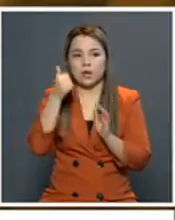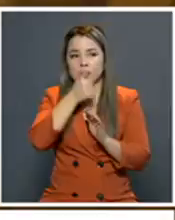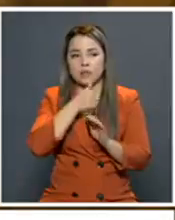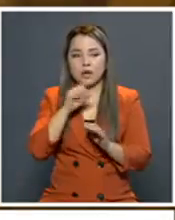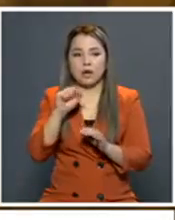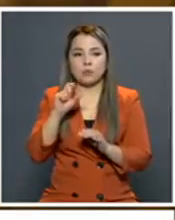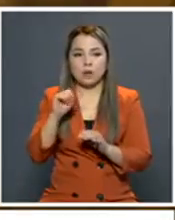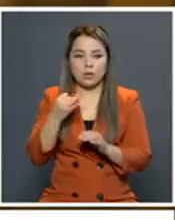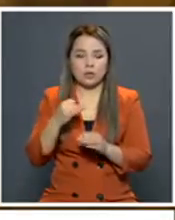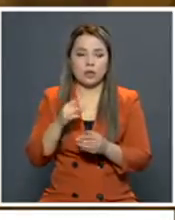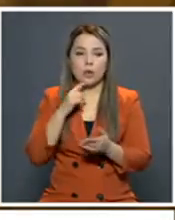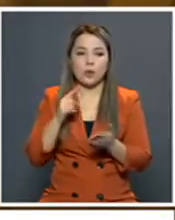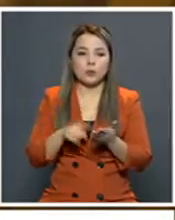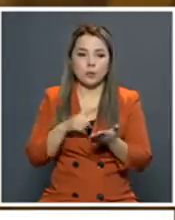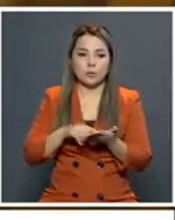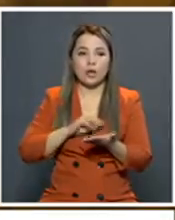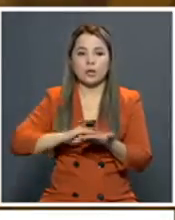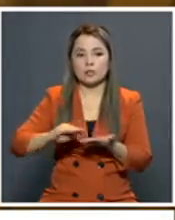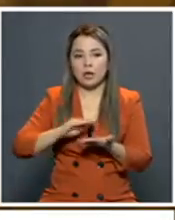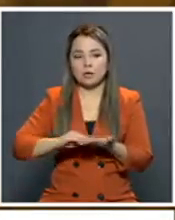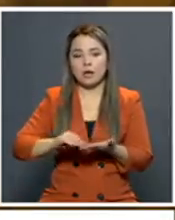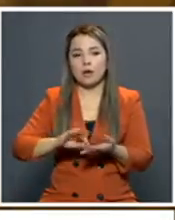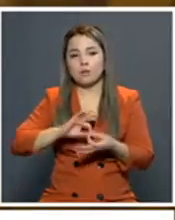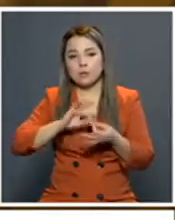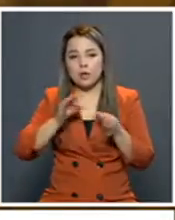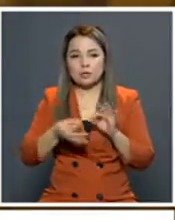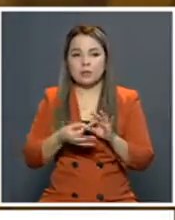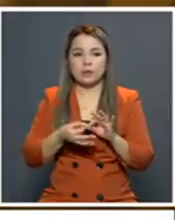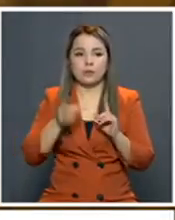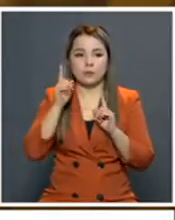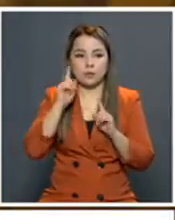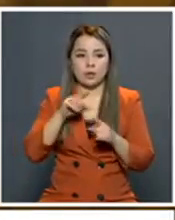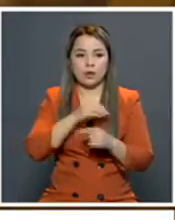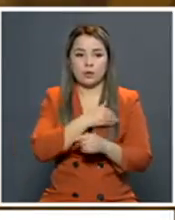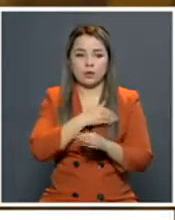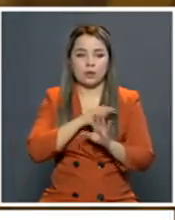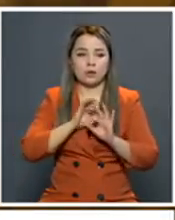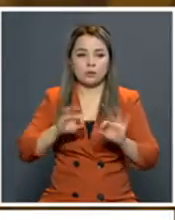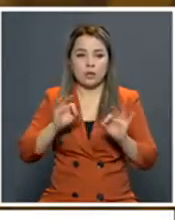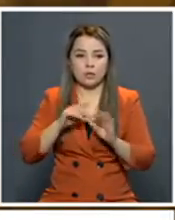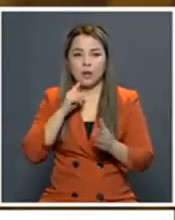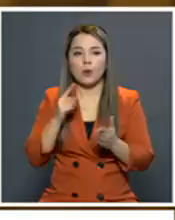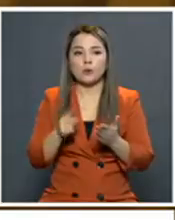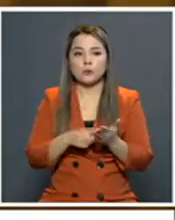журналы басылымына үлкен мән беріп, мағына беріліп жатқан кезде